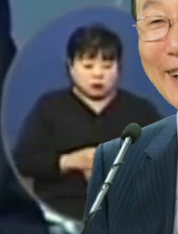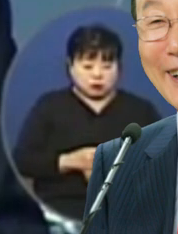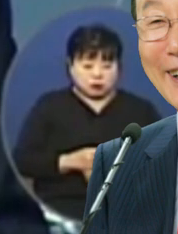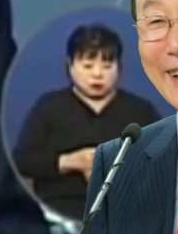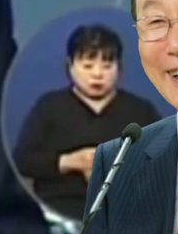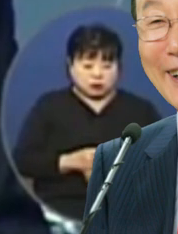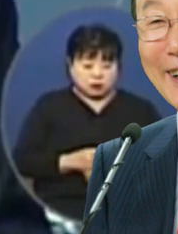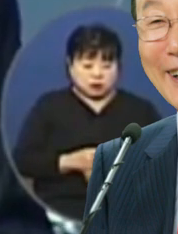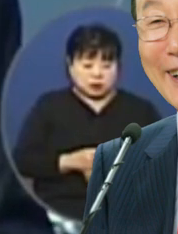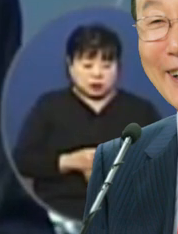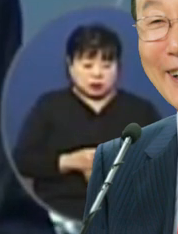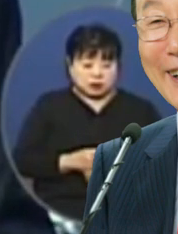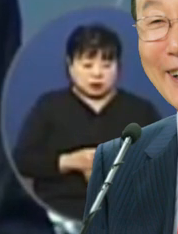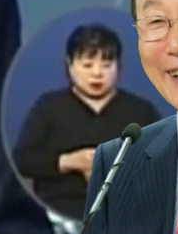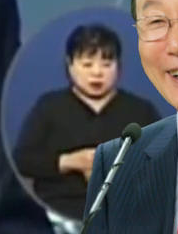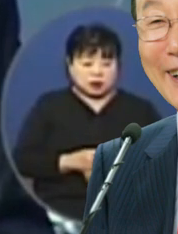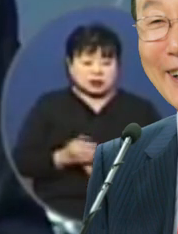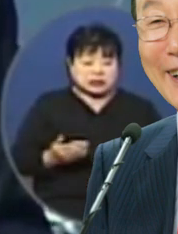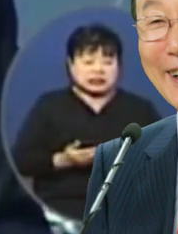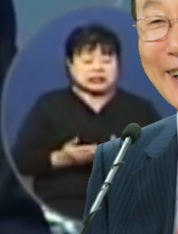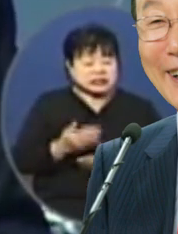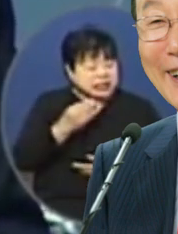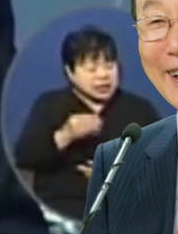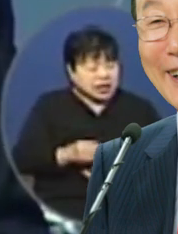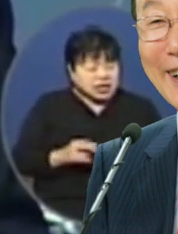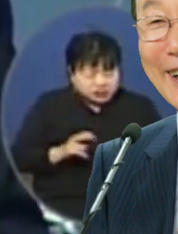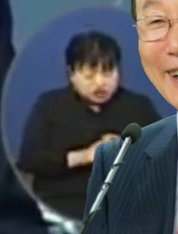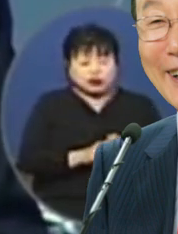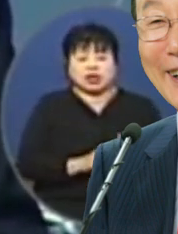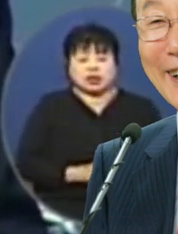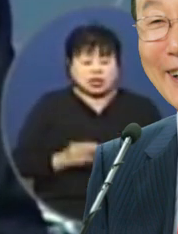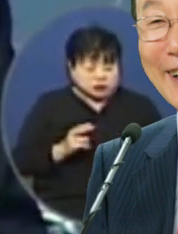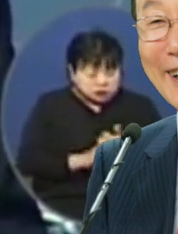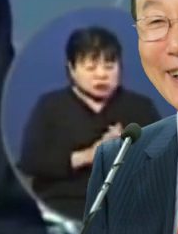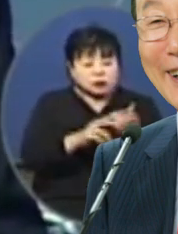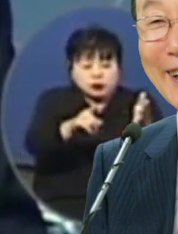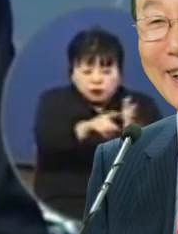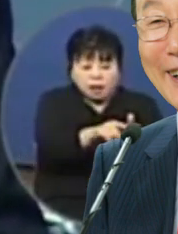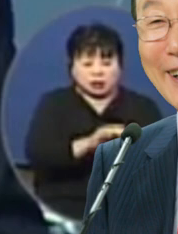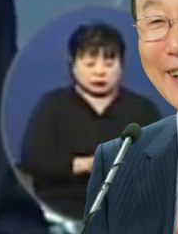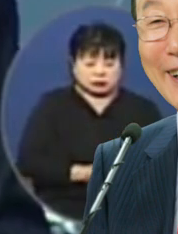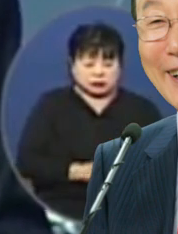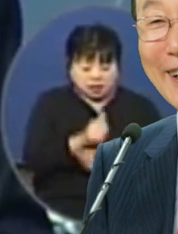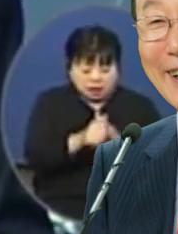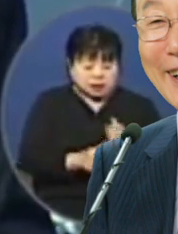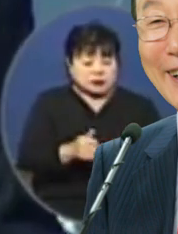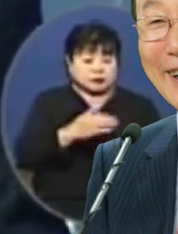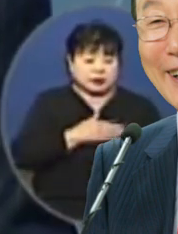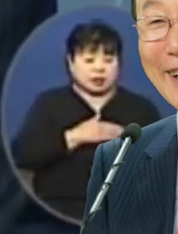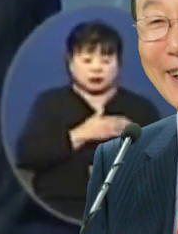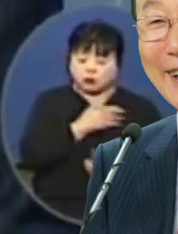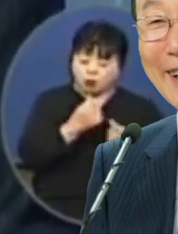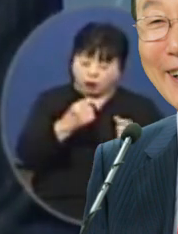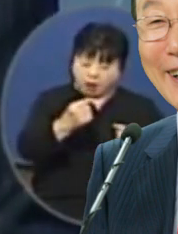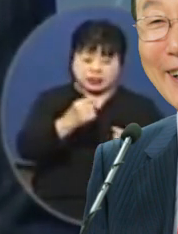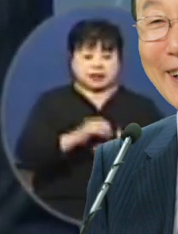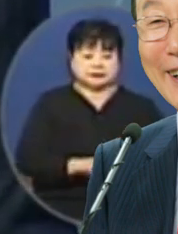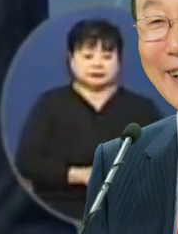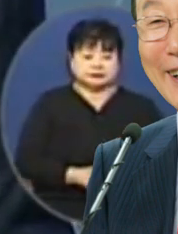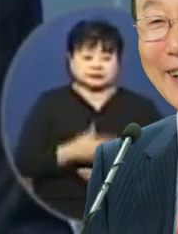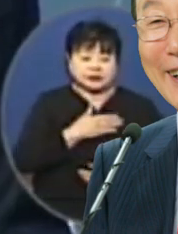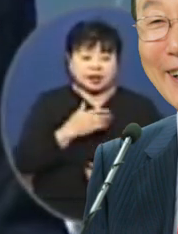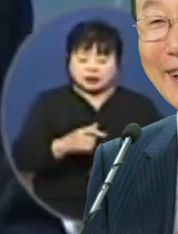어떻게 그런 일이 일어날 수 있냐? 기적이, 기적을 믿는다. 하나님 나는 이제 건강합니다.